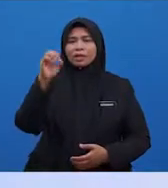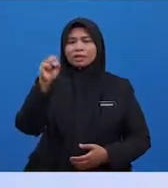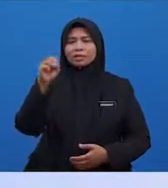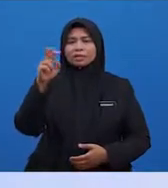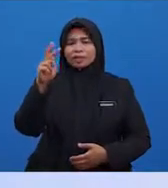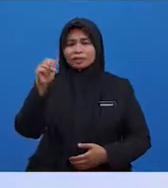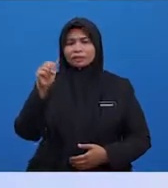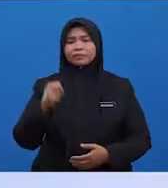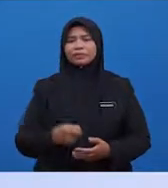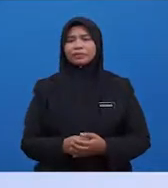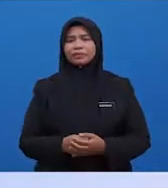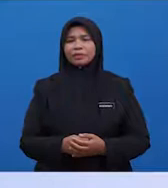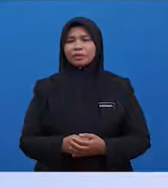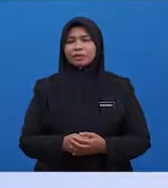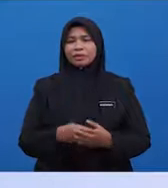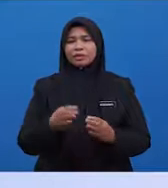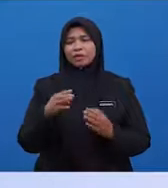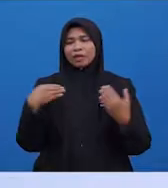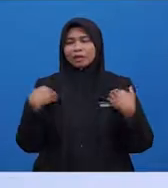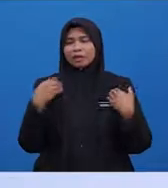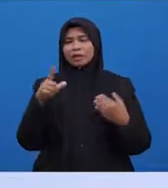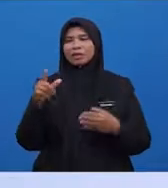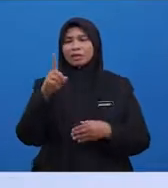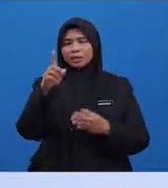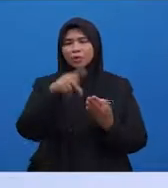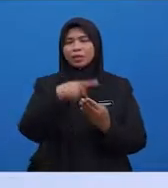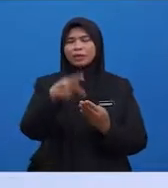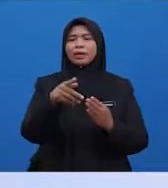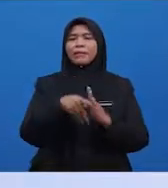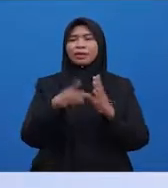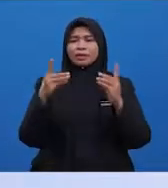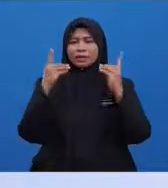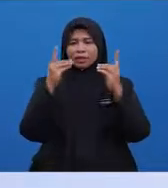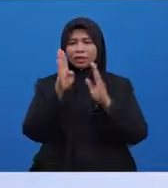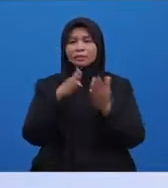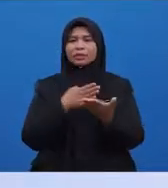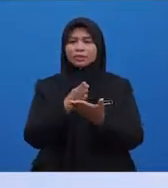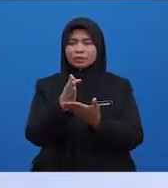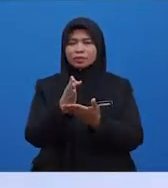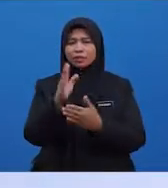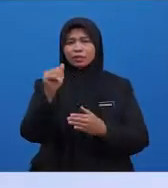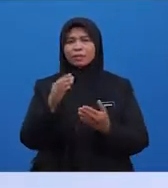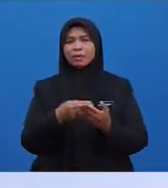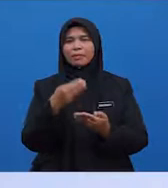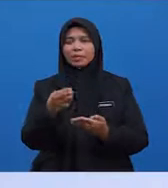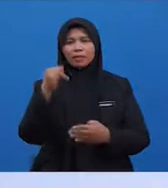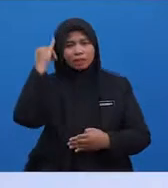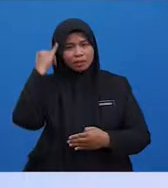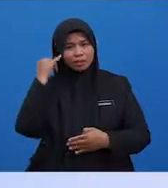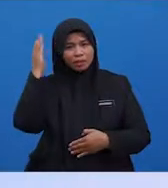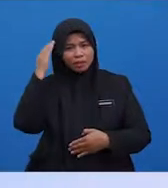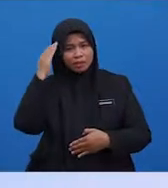ISN Lecture Series merupakan satu program pendidikan berterusan yang memberikan